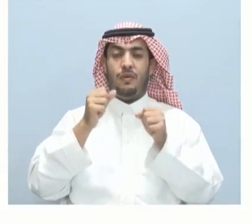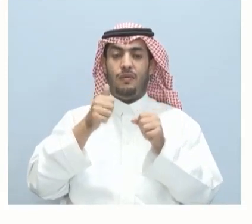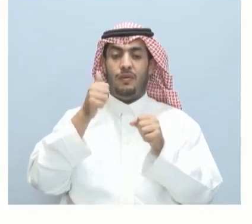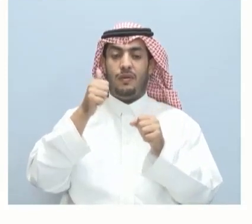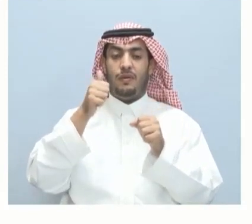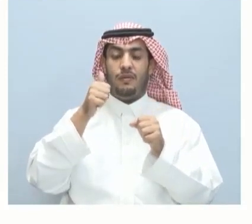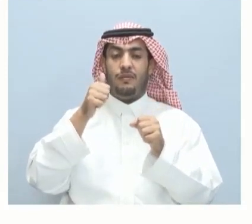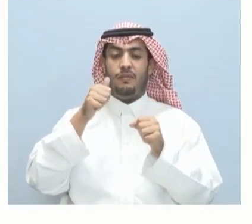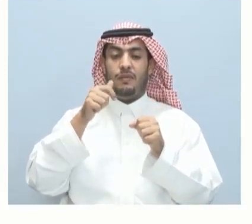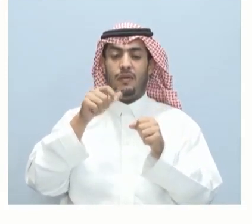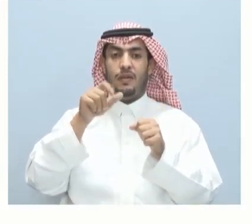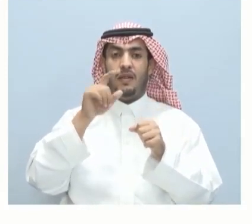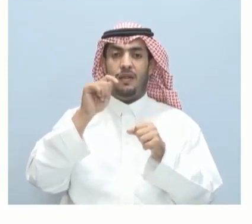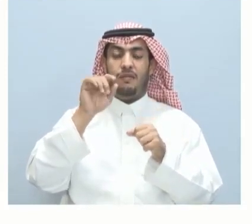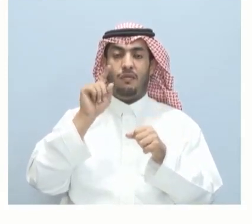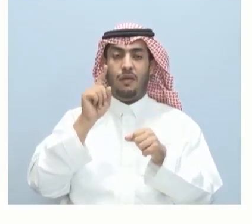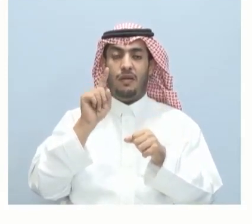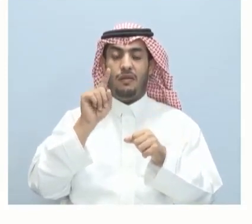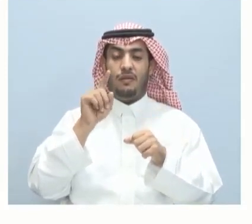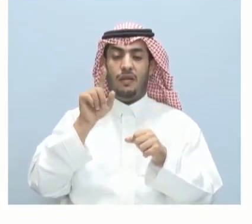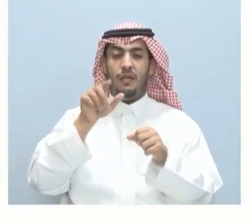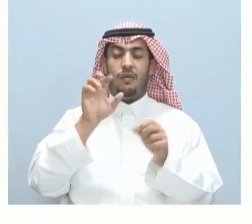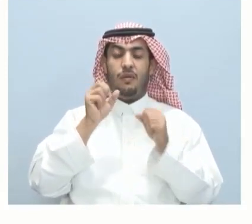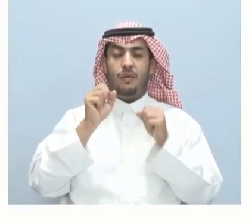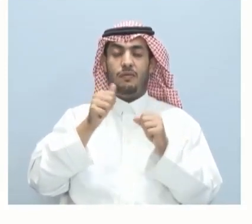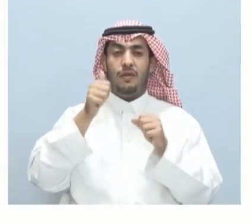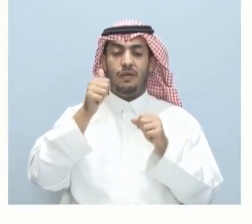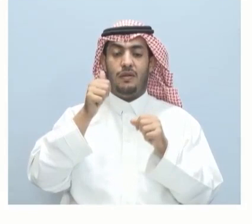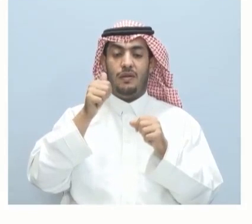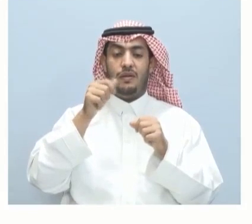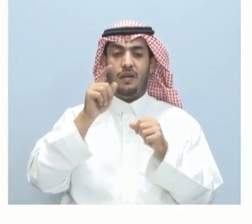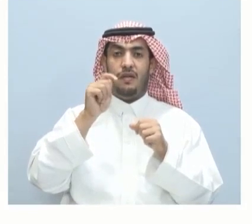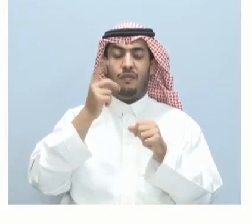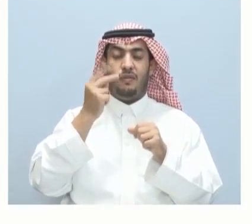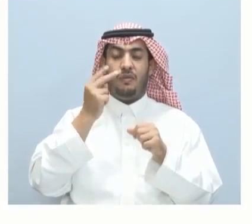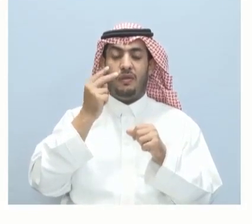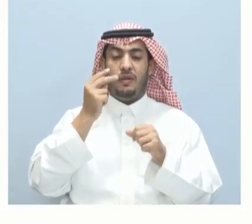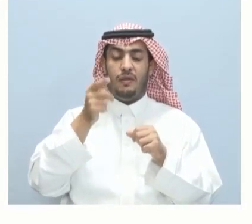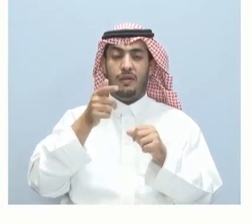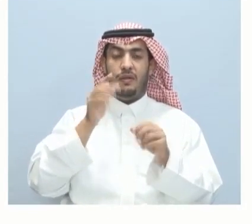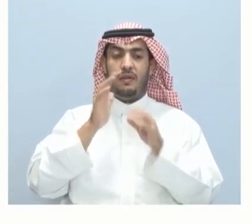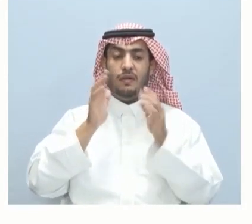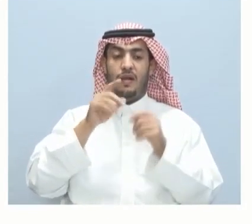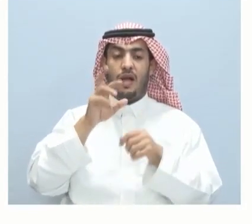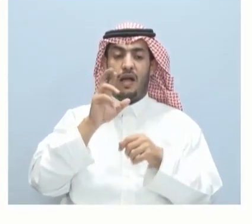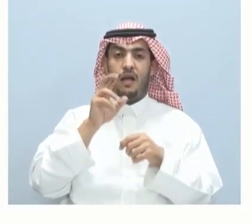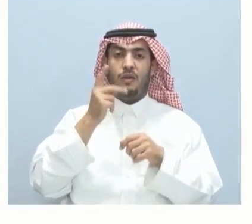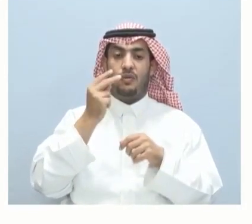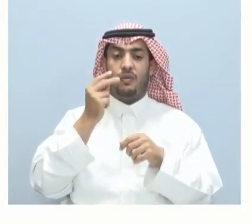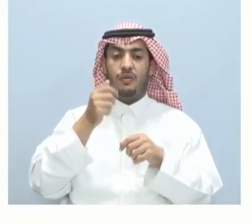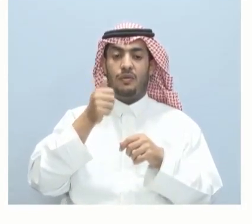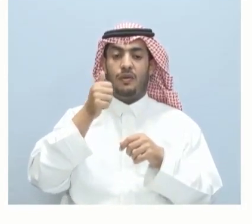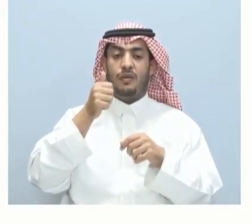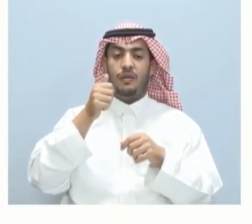لتكن هذه اف1 وهذه القوه لتكن اف2 هذه المسافه ار 2 هذه